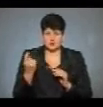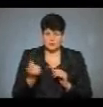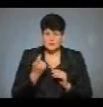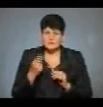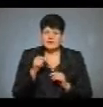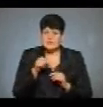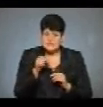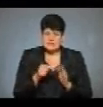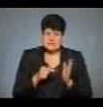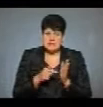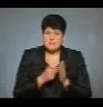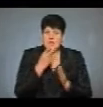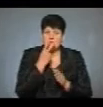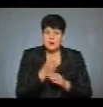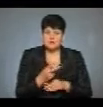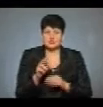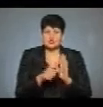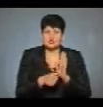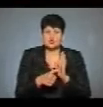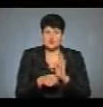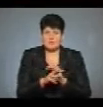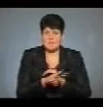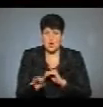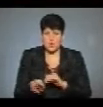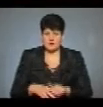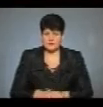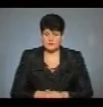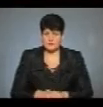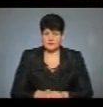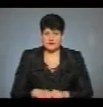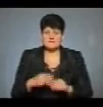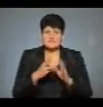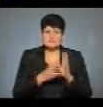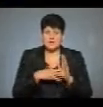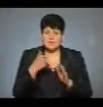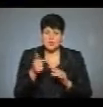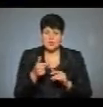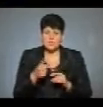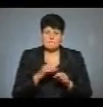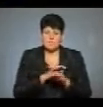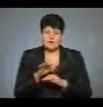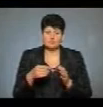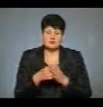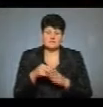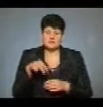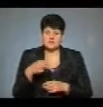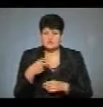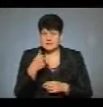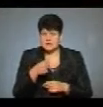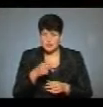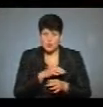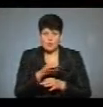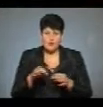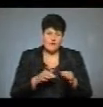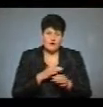На ці цілі передбачено майже 600 мільйонів. Нагадаю, 18 грудня проєкт бюджету на 2020 рік обговорювали